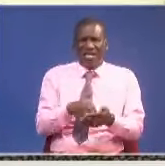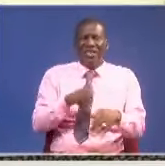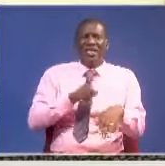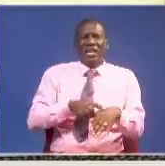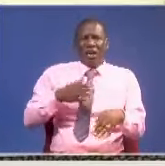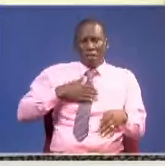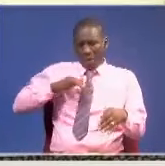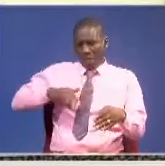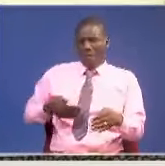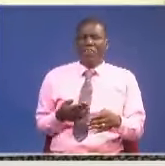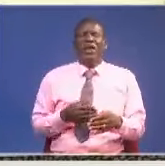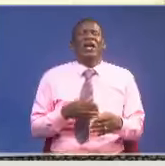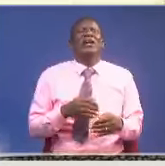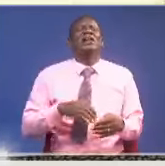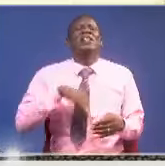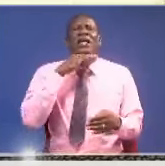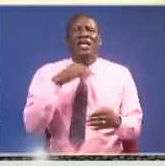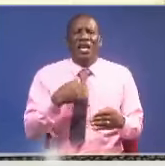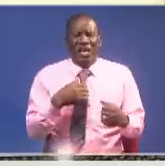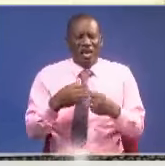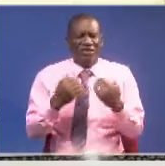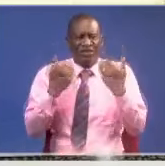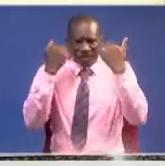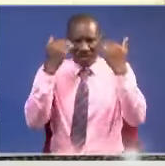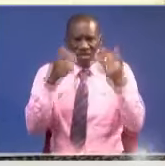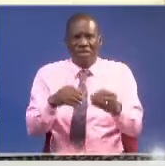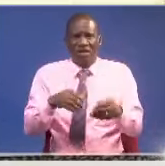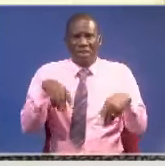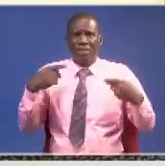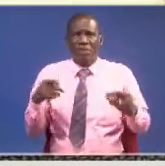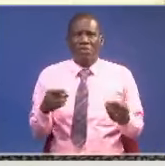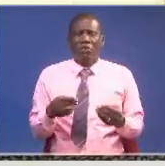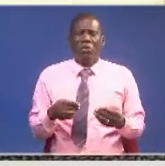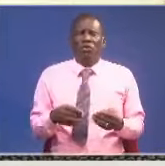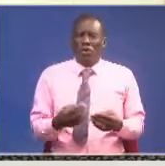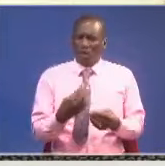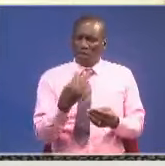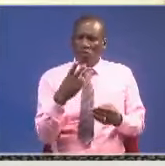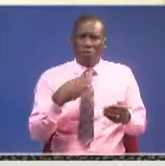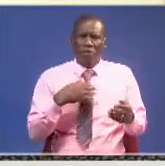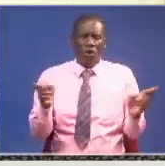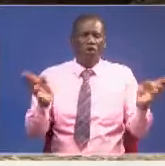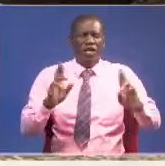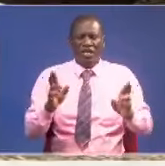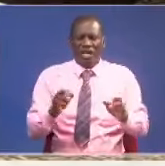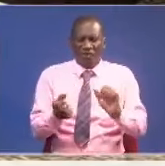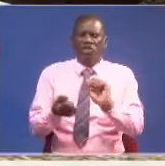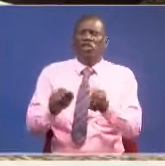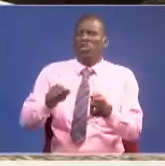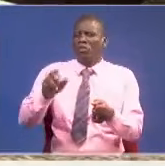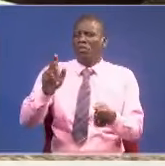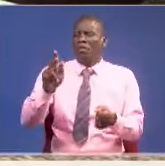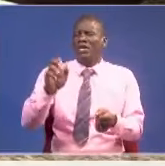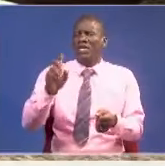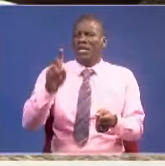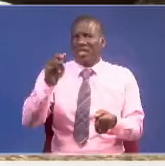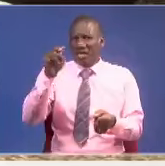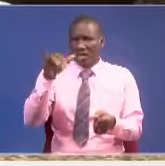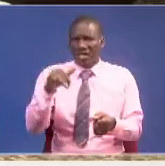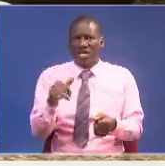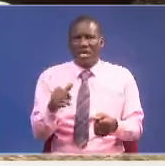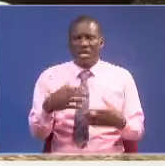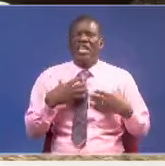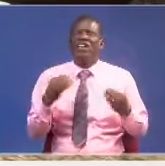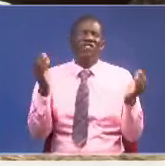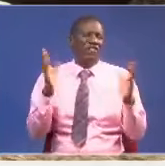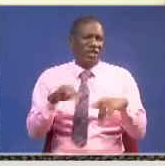think nilipata struggle juu watu walikuwa shaona nimeshafanya transplant, nimepona. Lakini hivyo sivyo. Kwa